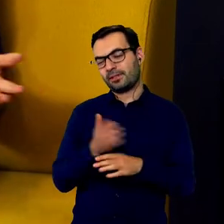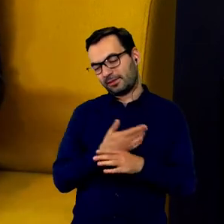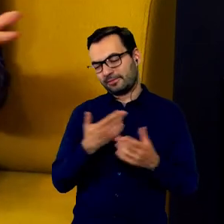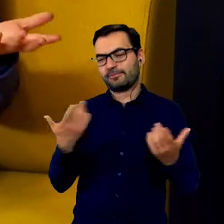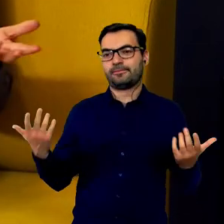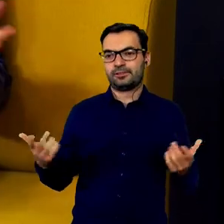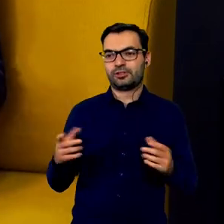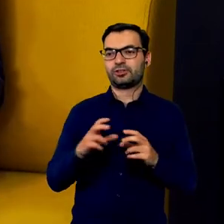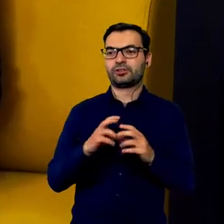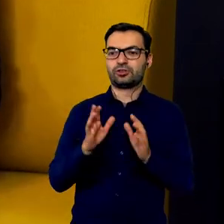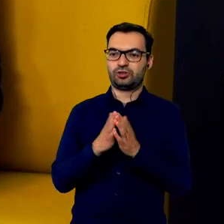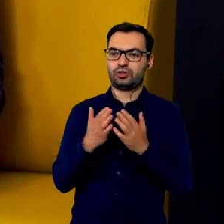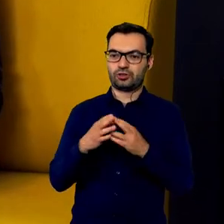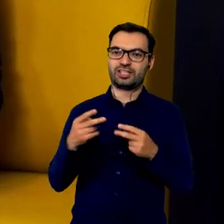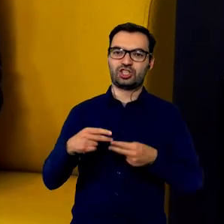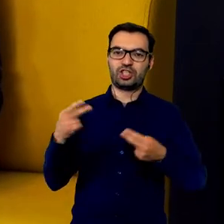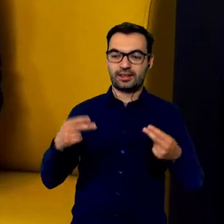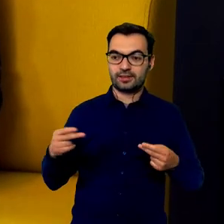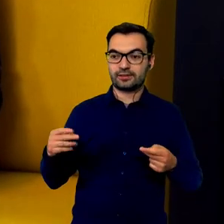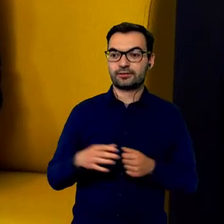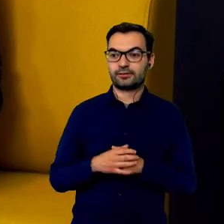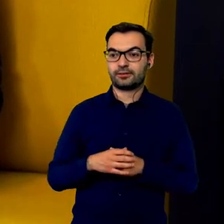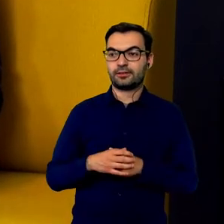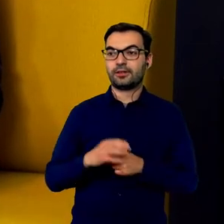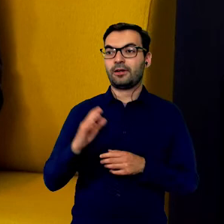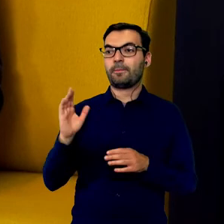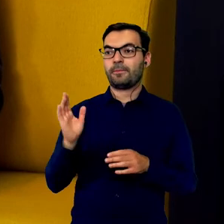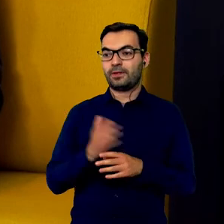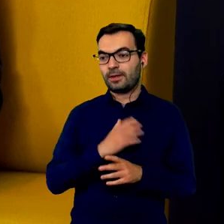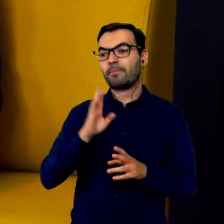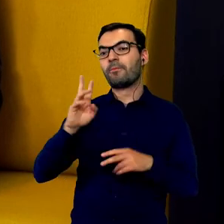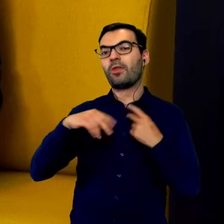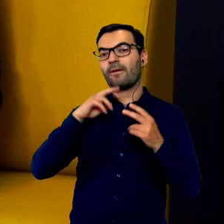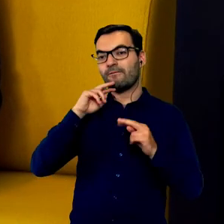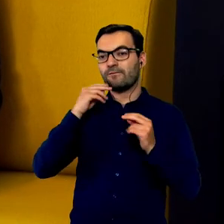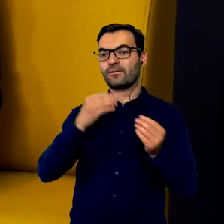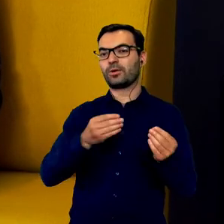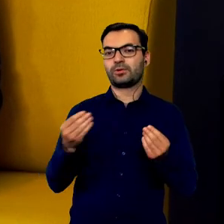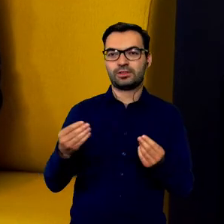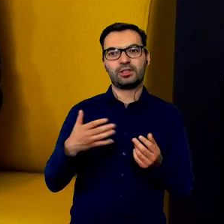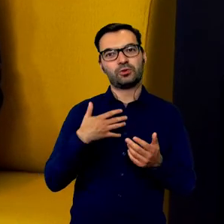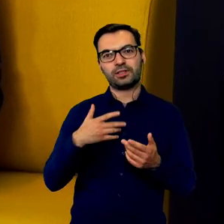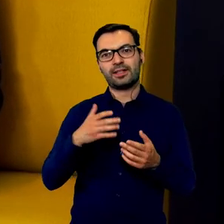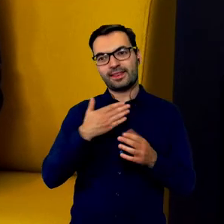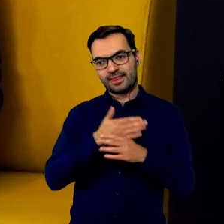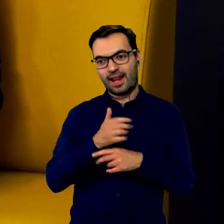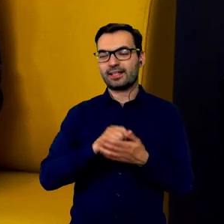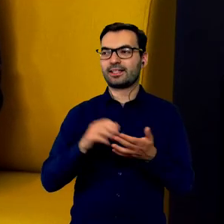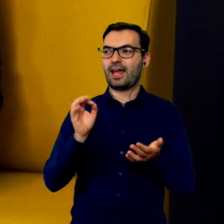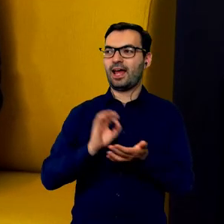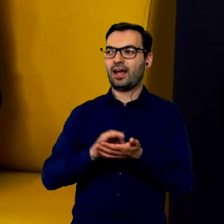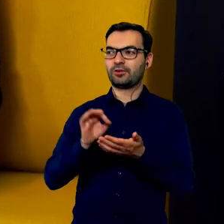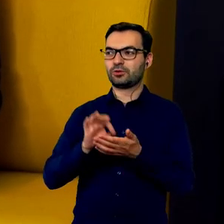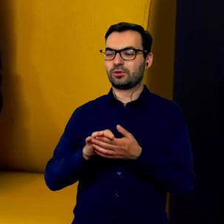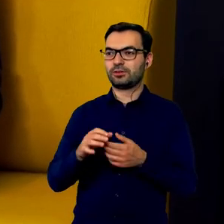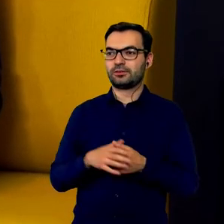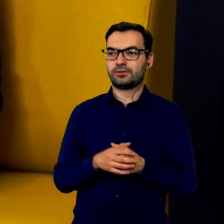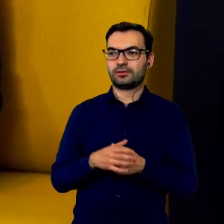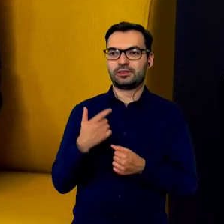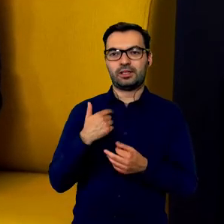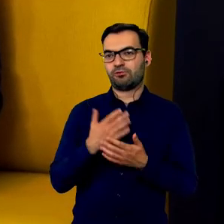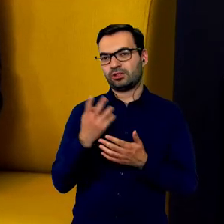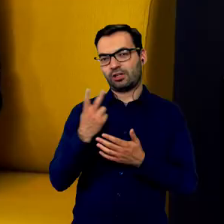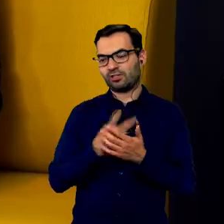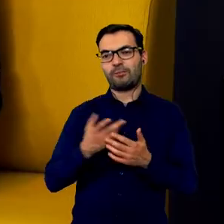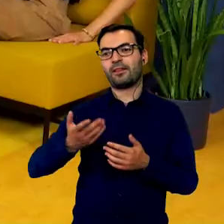jest książka, dziennik, żeby można do tego wrócić, żeby to się nie zestarzało. Bo kiedy czytasz, już nie czytam,